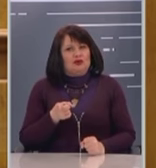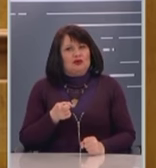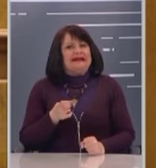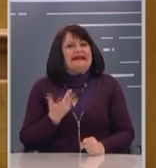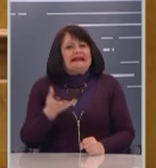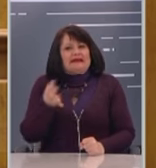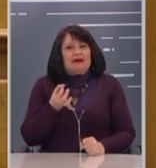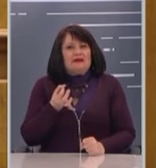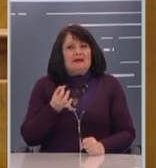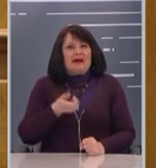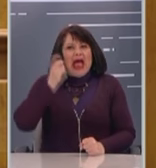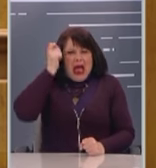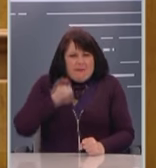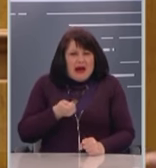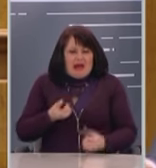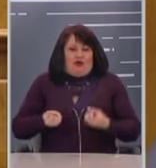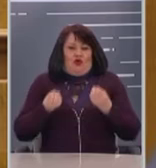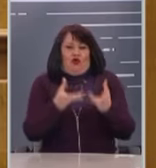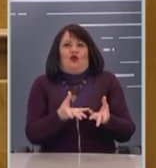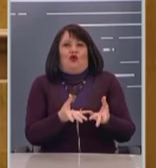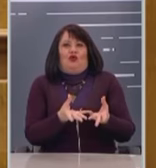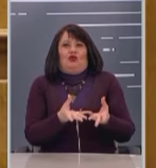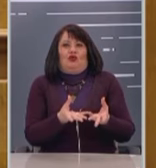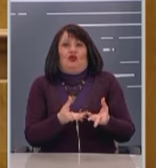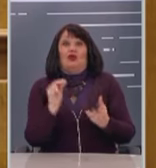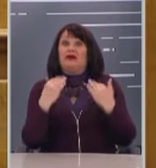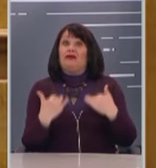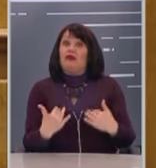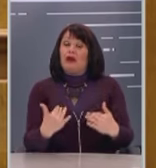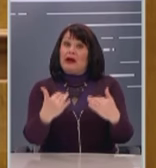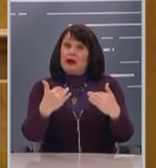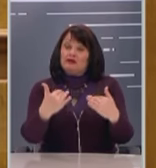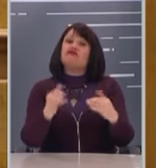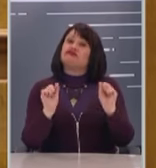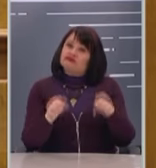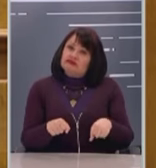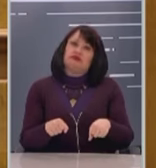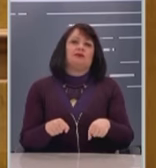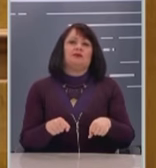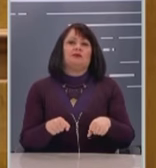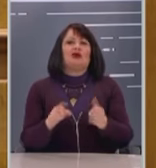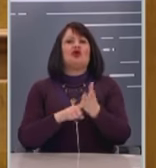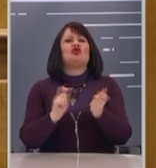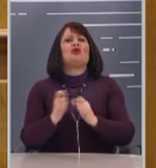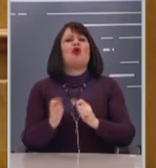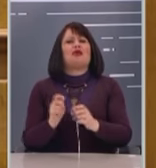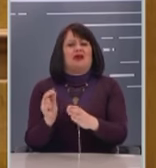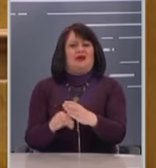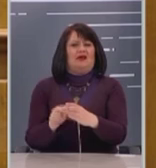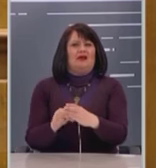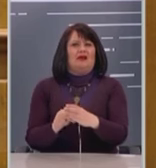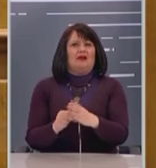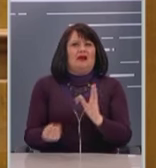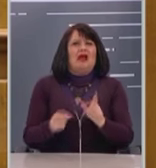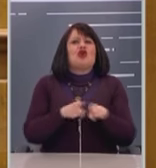ήταν ότι αυτή η εξωφρενική δωρεά εγκρίθηκε από τη Βουλή, φαντάζομαι με κάποια από αυτές τις τροπολογίες που συνήθως μπαίνουν σε